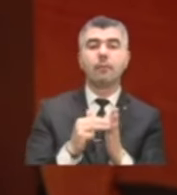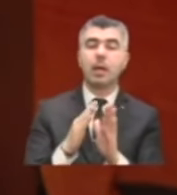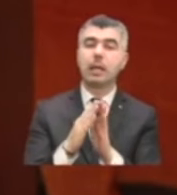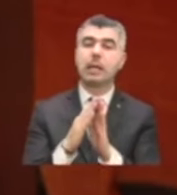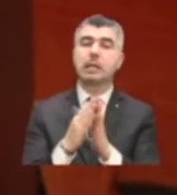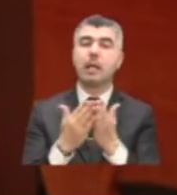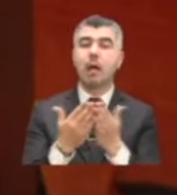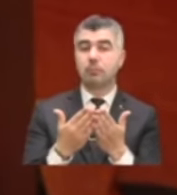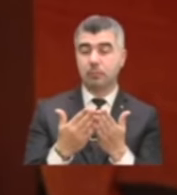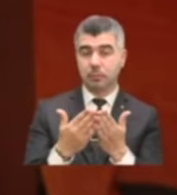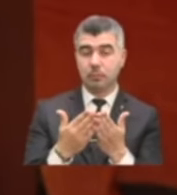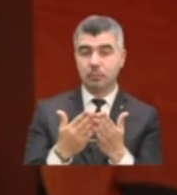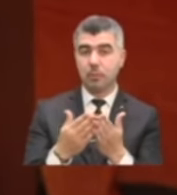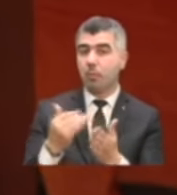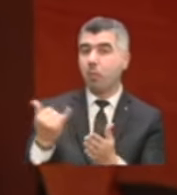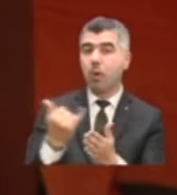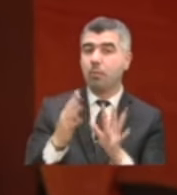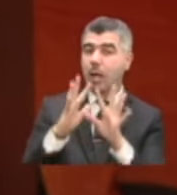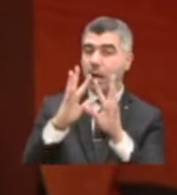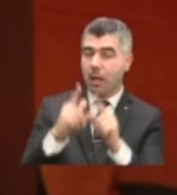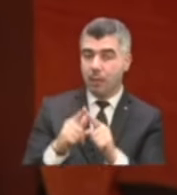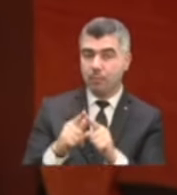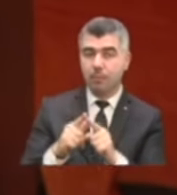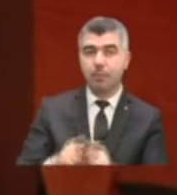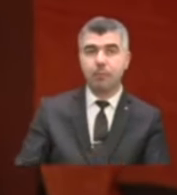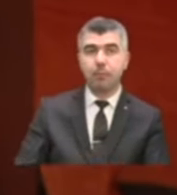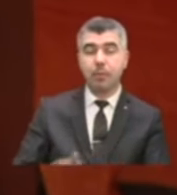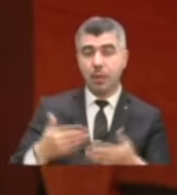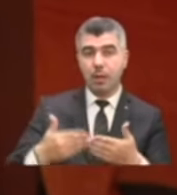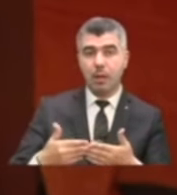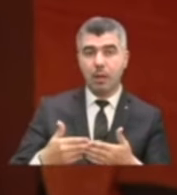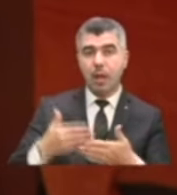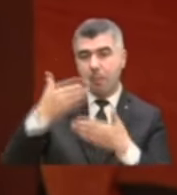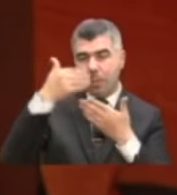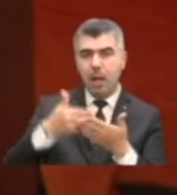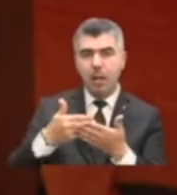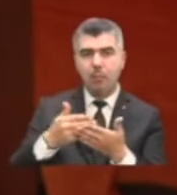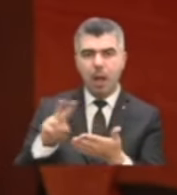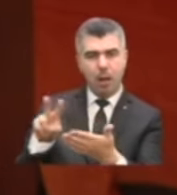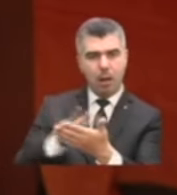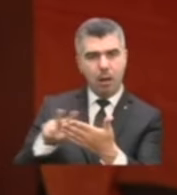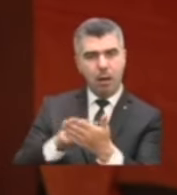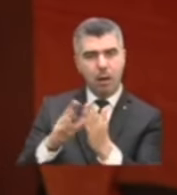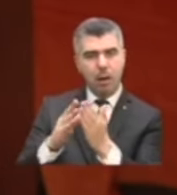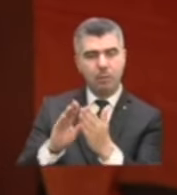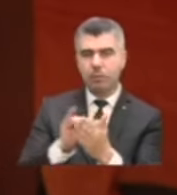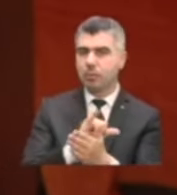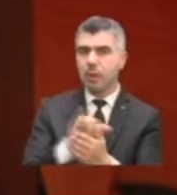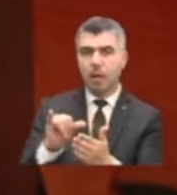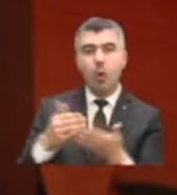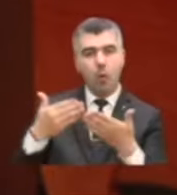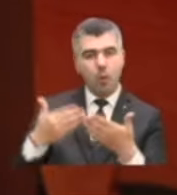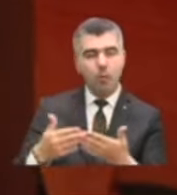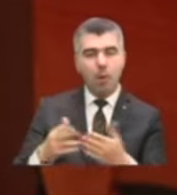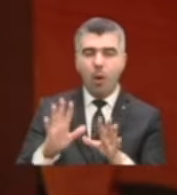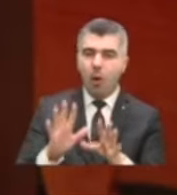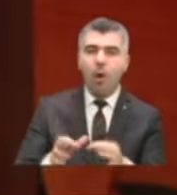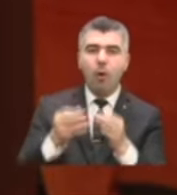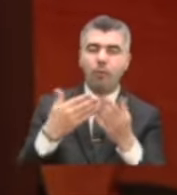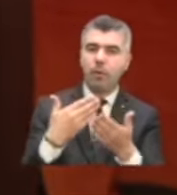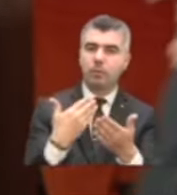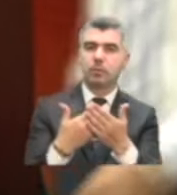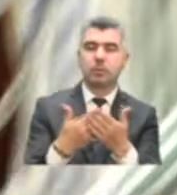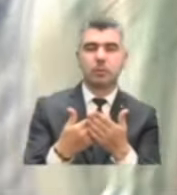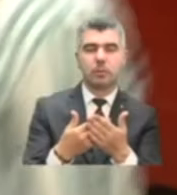المعروضه. هذا الرقم مهم جدا، البعض كان يقول بان المغاربه ما كيقراوش وما كيهتموش بالكتاب والقراءه، اليوم كيتبين سلام وراسنا في